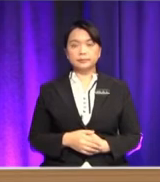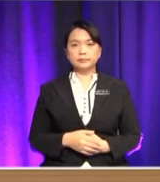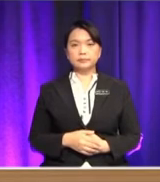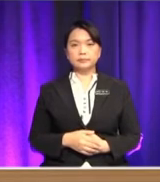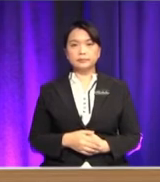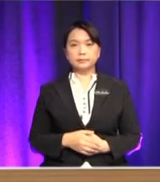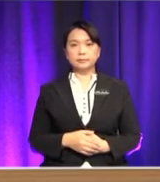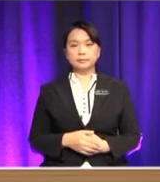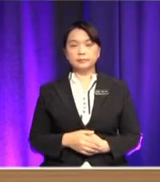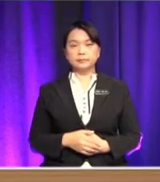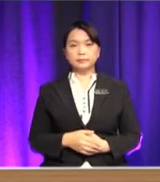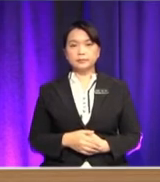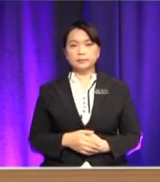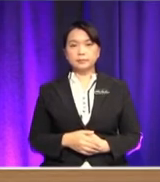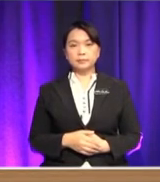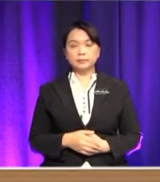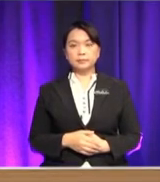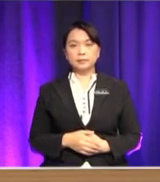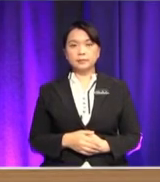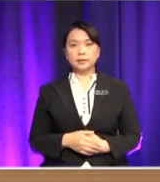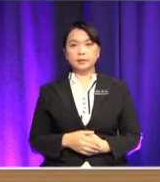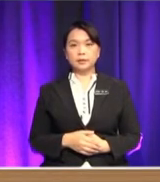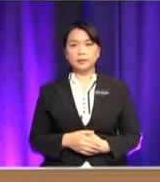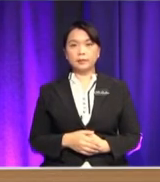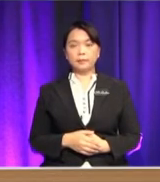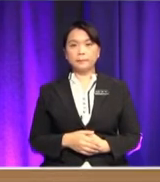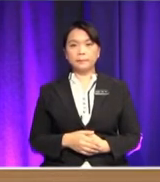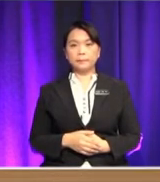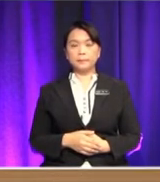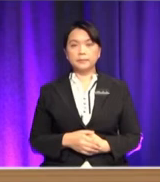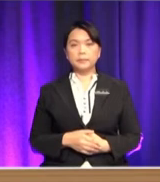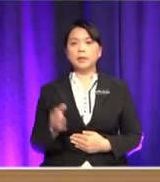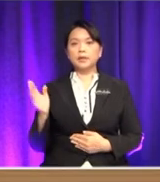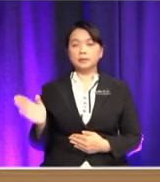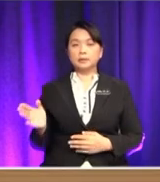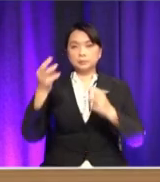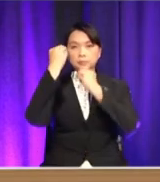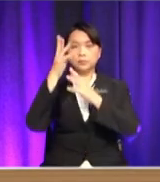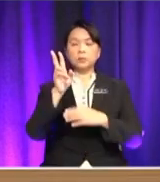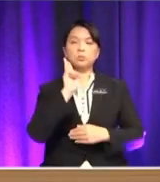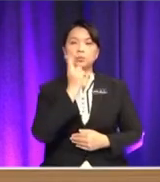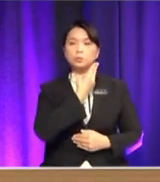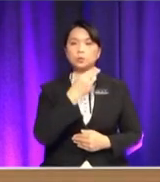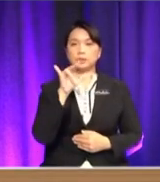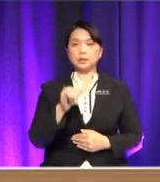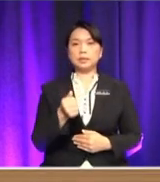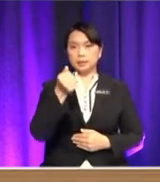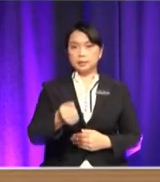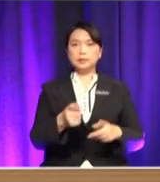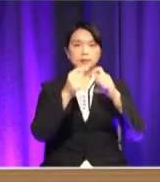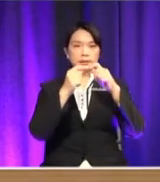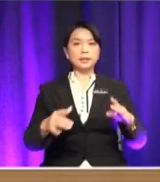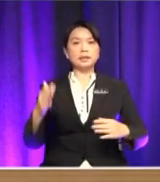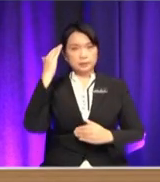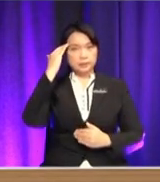sama usaha j-que cekgu paparkan saja ini adalah maklumat umumnya memang Awak dah ketahui